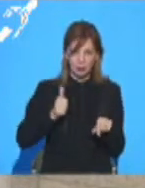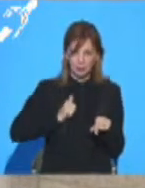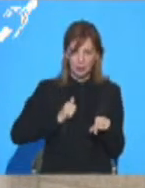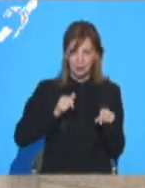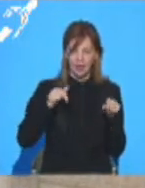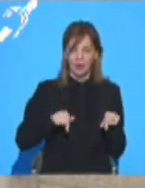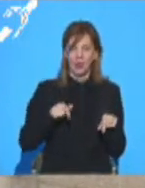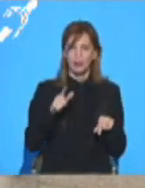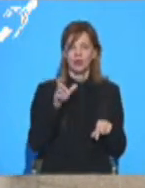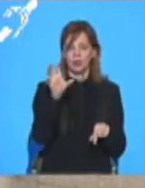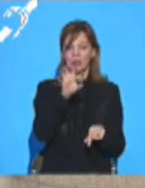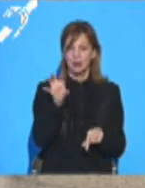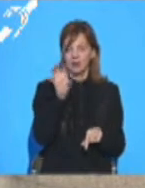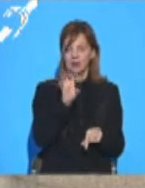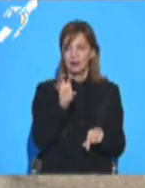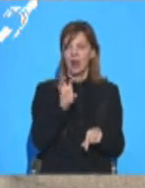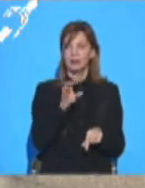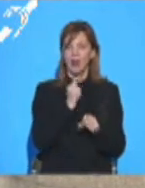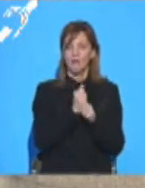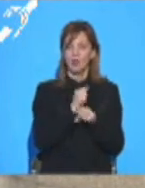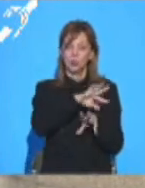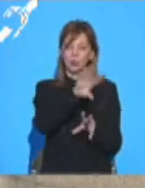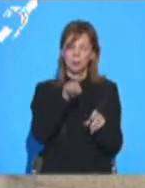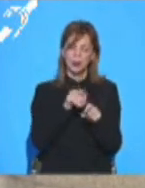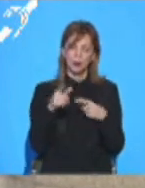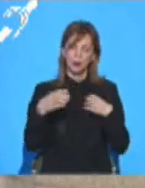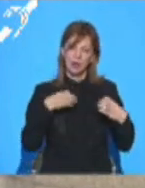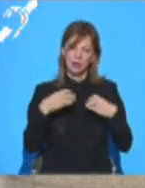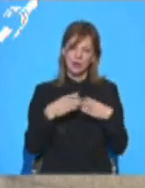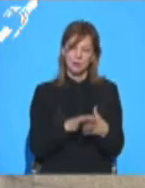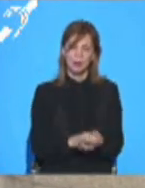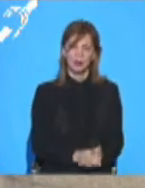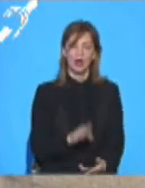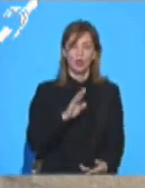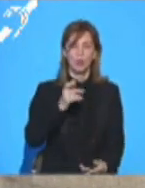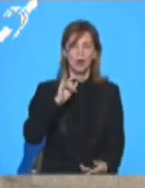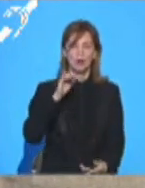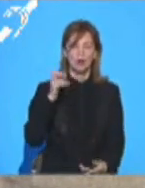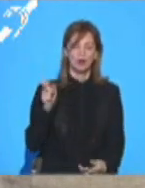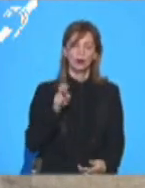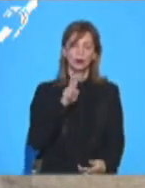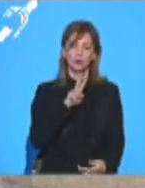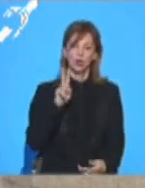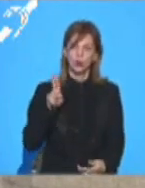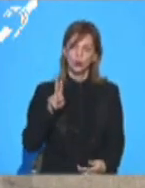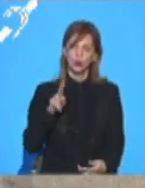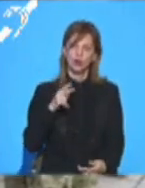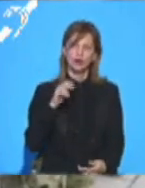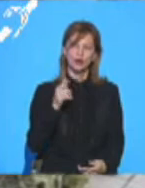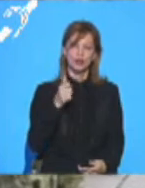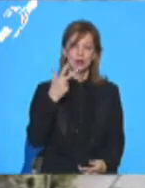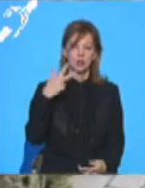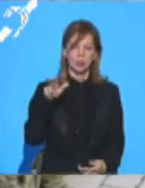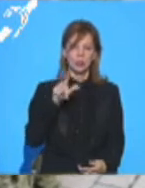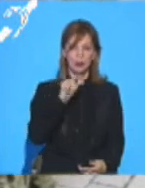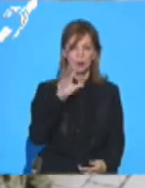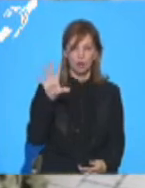și se întrește cu structurile Batalionul 22, Batalionul Panteie și Batalionul 325